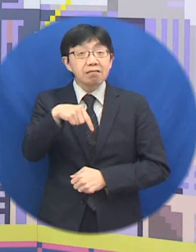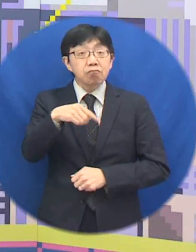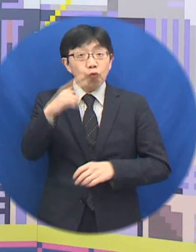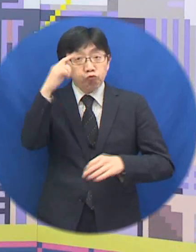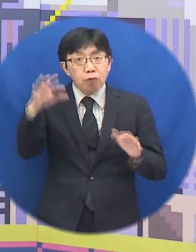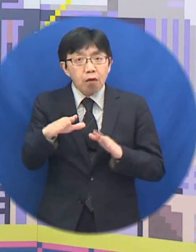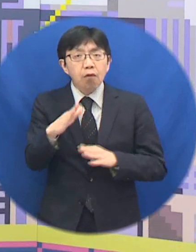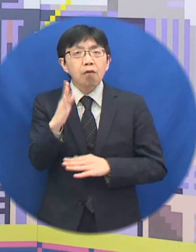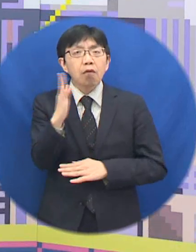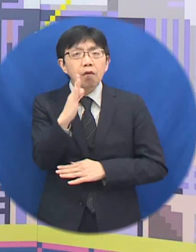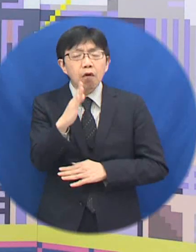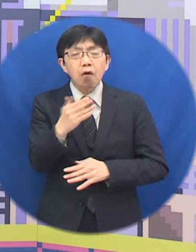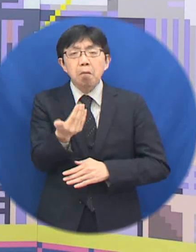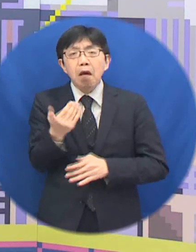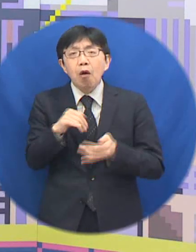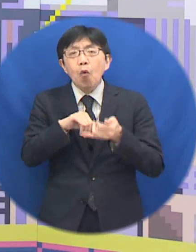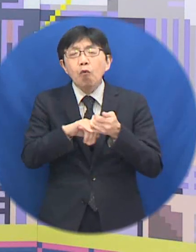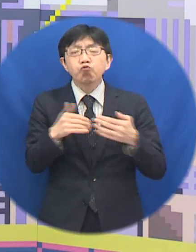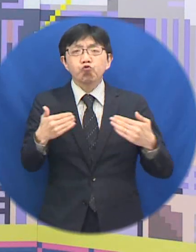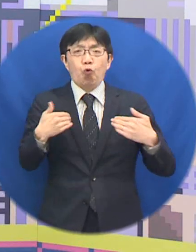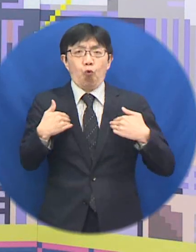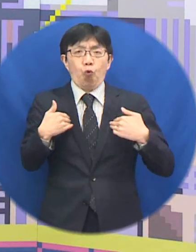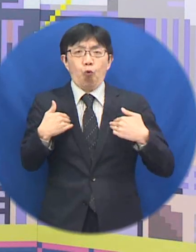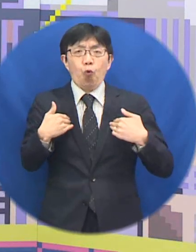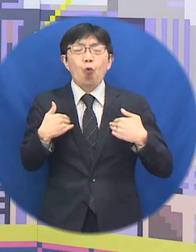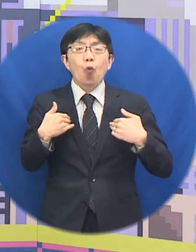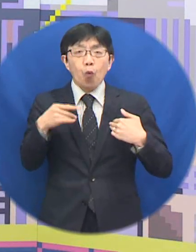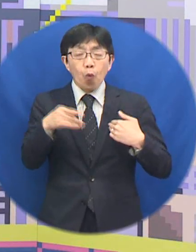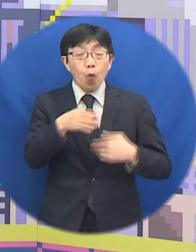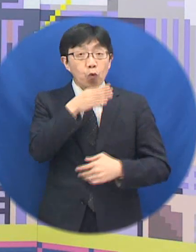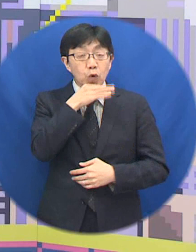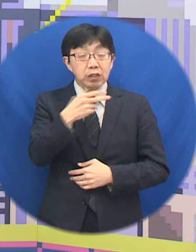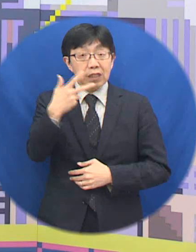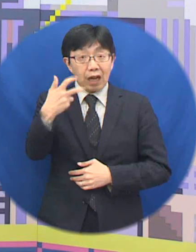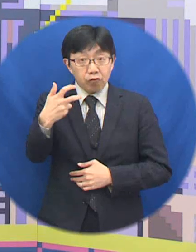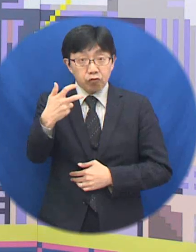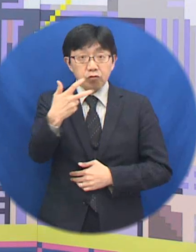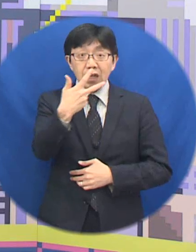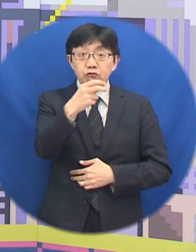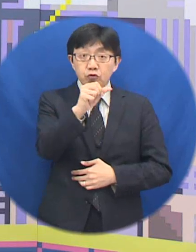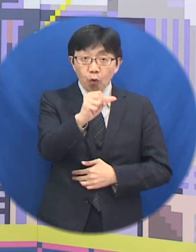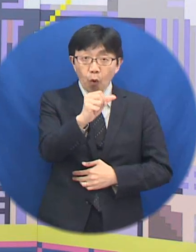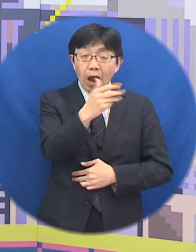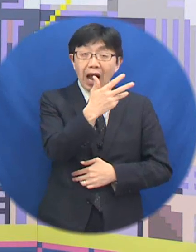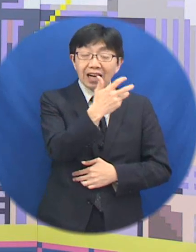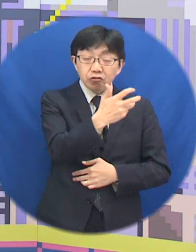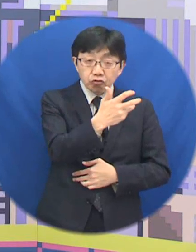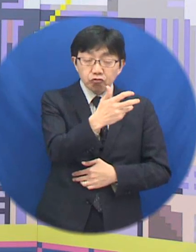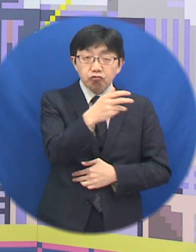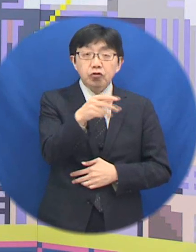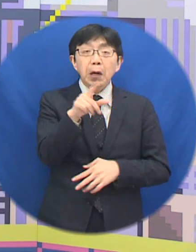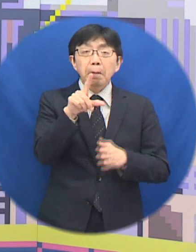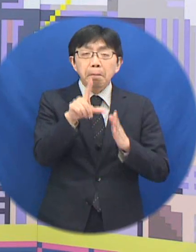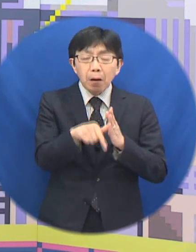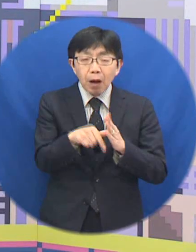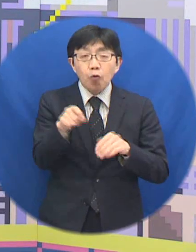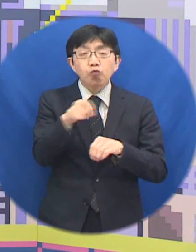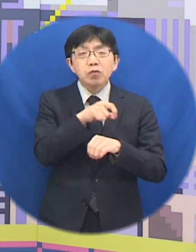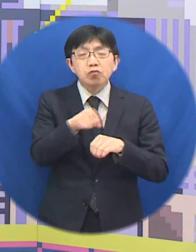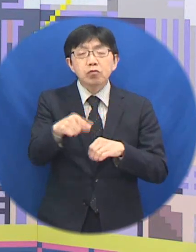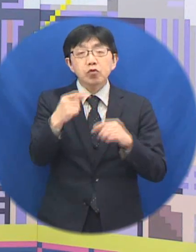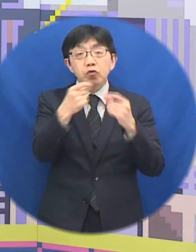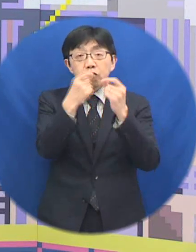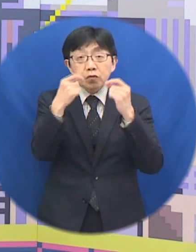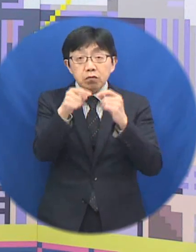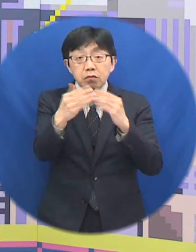診していただくことになります。で、70歳、75歳、80歳という年齢の方には個別に